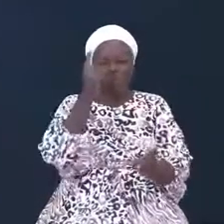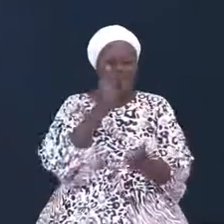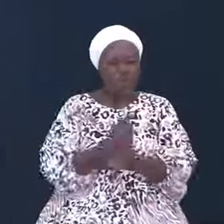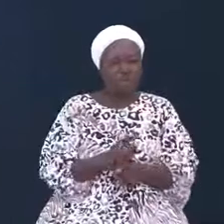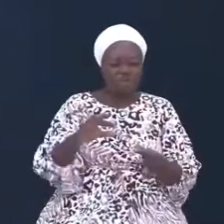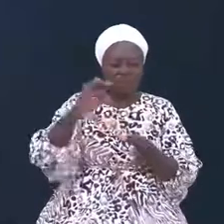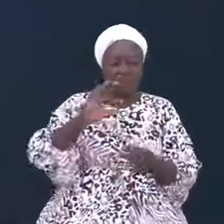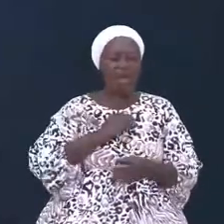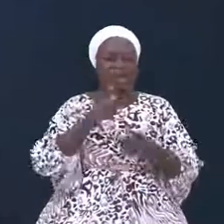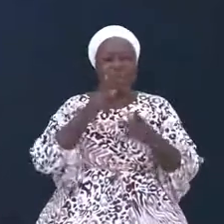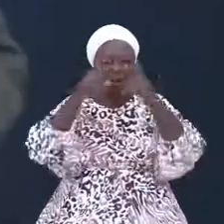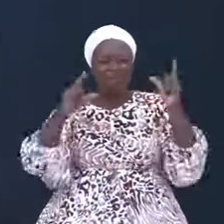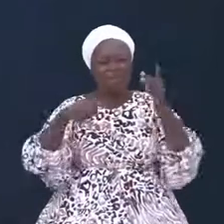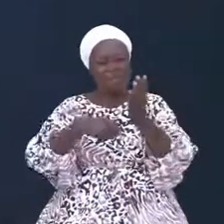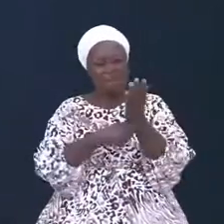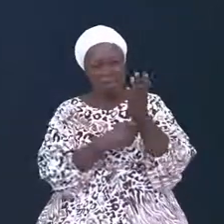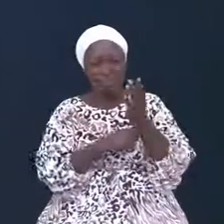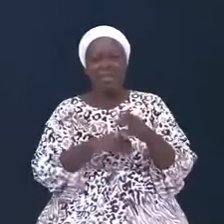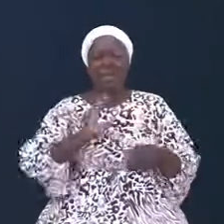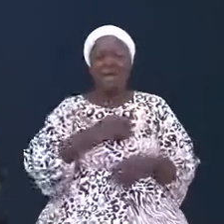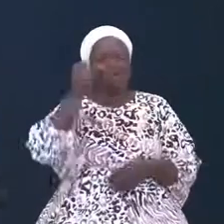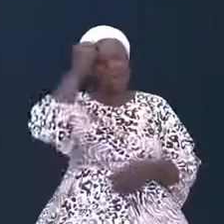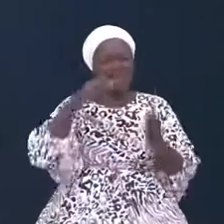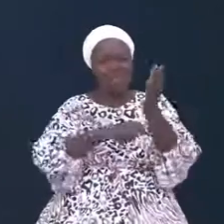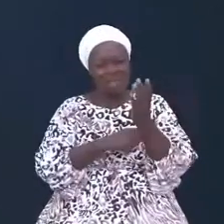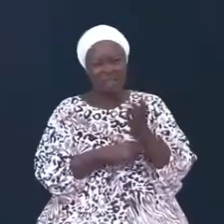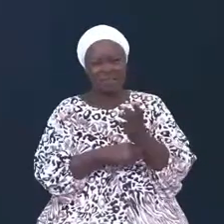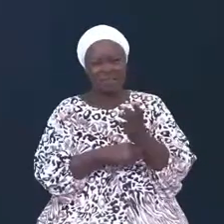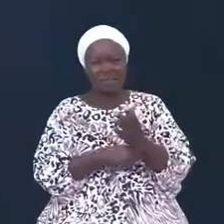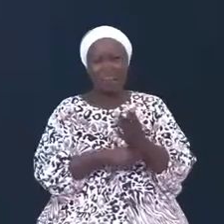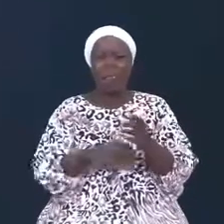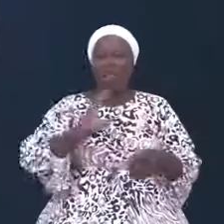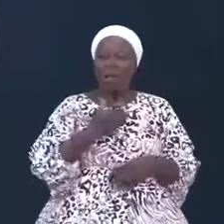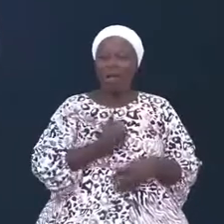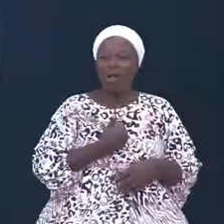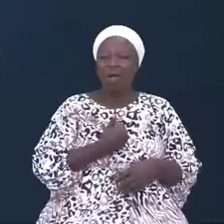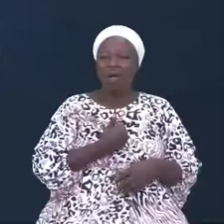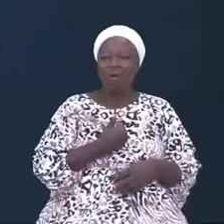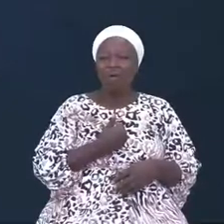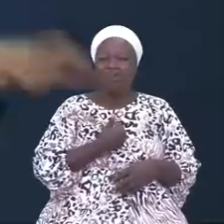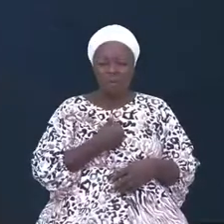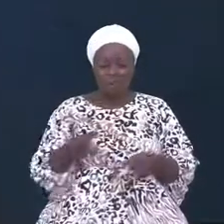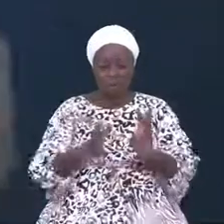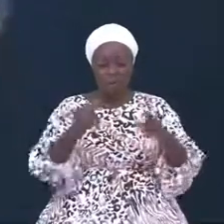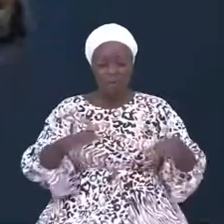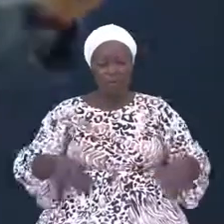étions simples, nous n'étions pas spirituels. Notre langage était charnel. Nos pensées